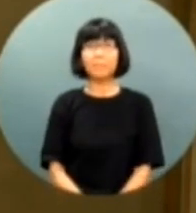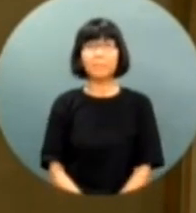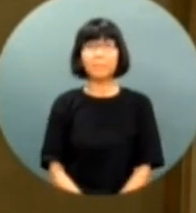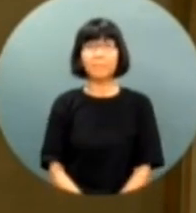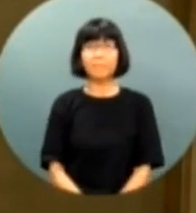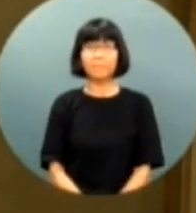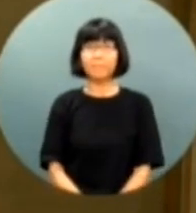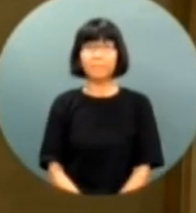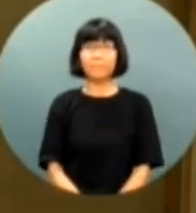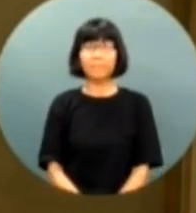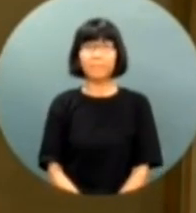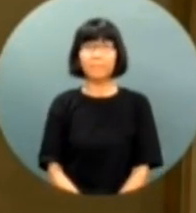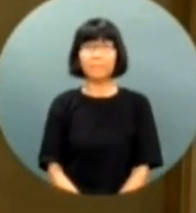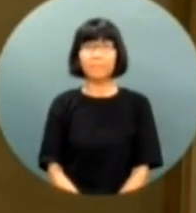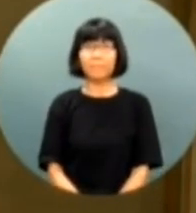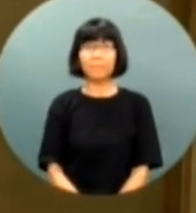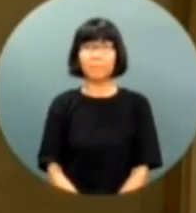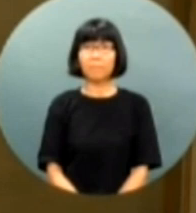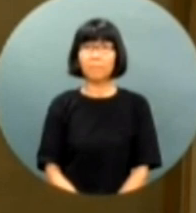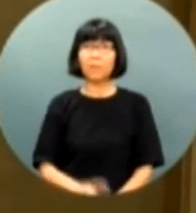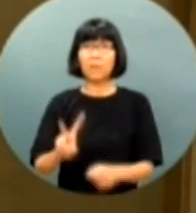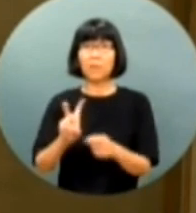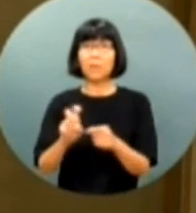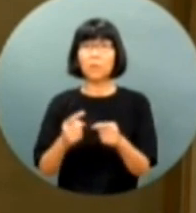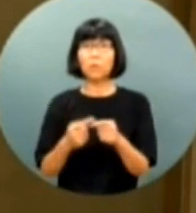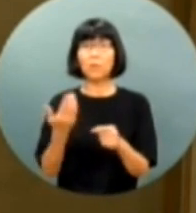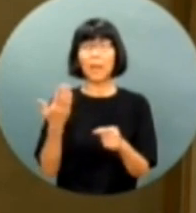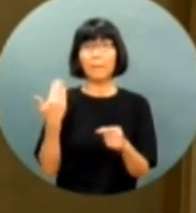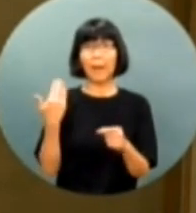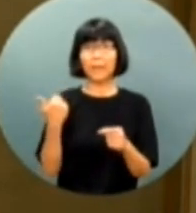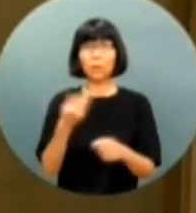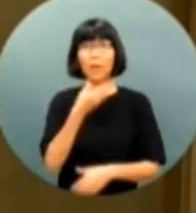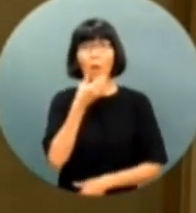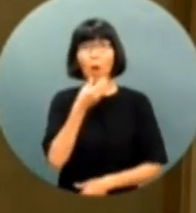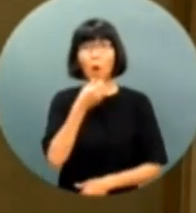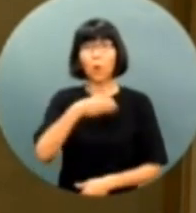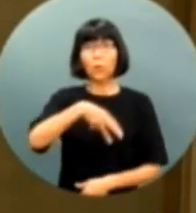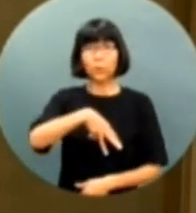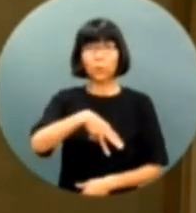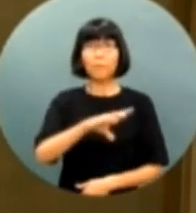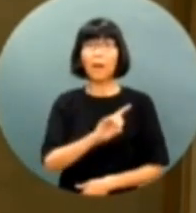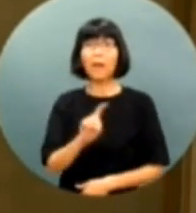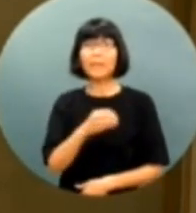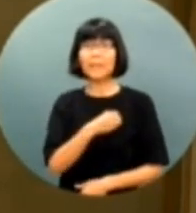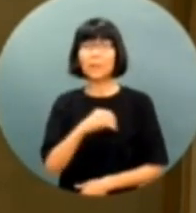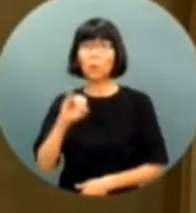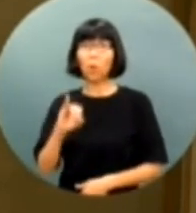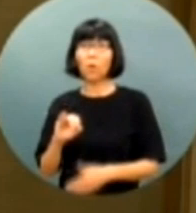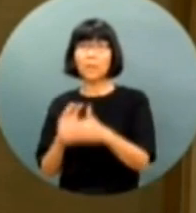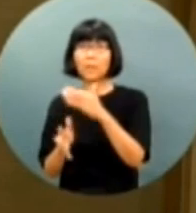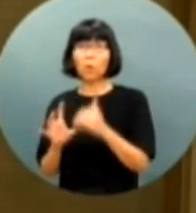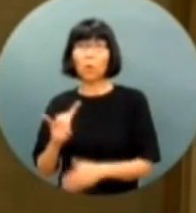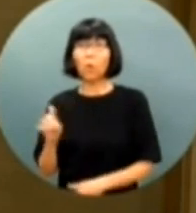と、だから20年前ですから、福間先生と伊藤先生と佐伯先生、お